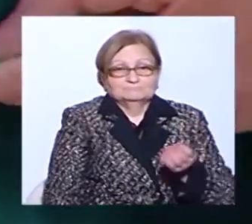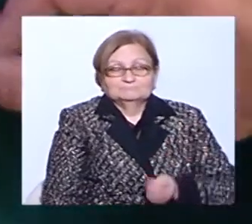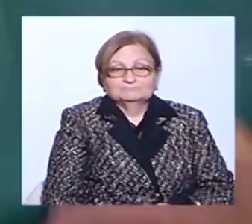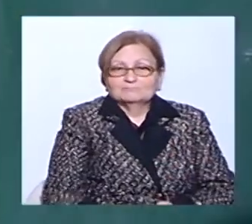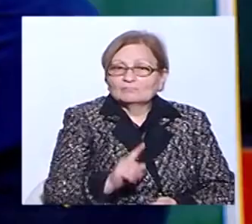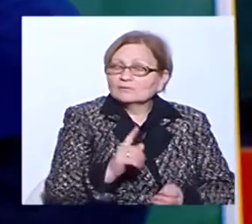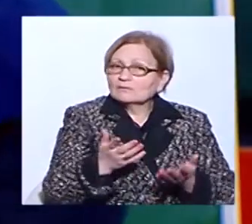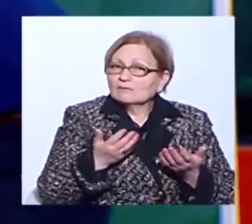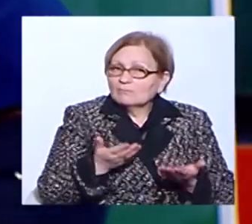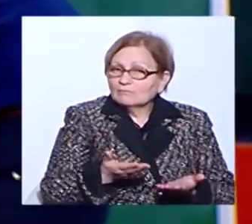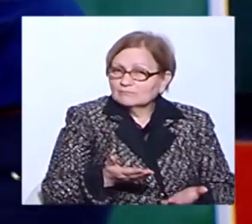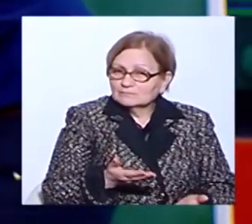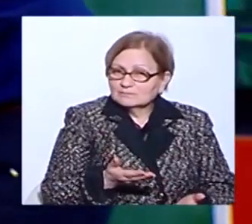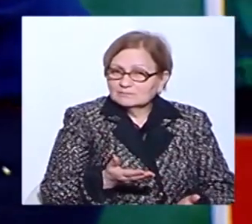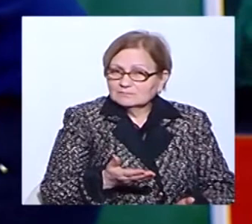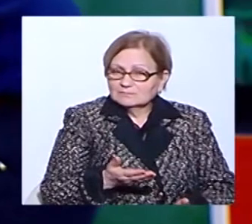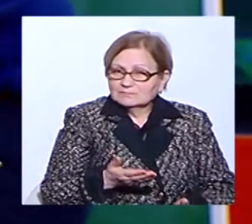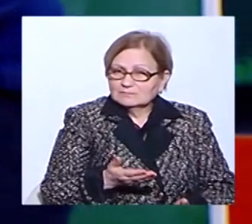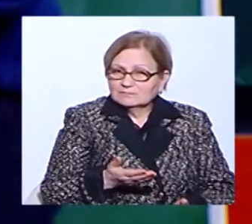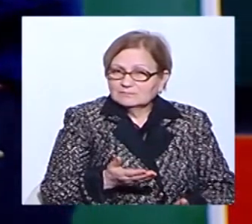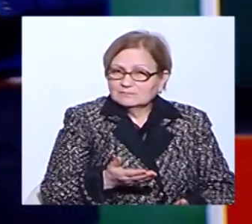Რა გამოგვივიდა?